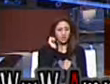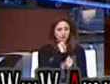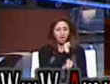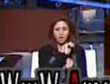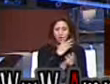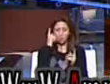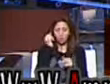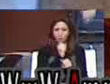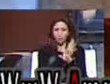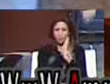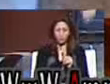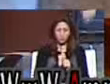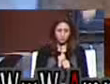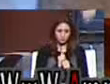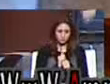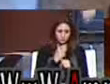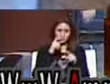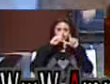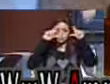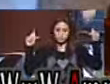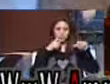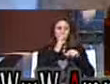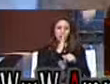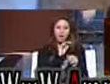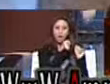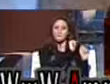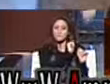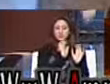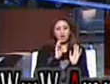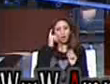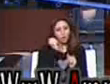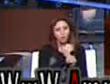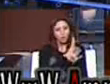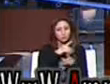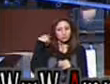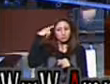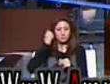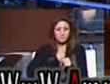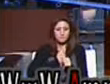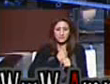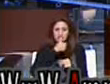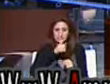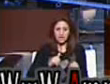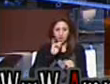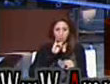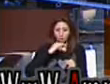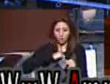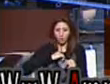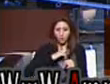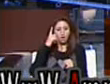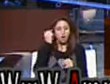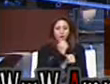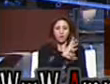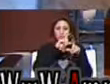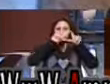مصر. فاحنا الاضراب ده حق لاي مواطن، حق لاي حد ان هو يعبر عن رايه في الغضب. لا يمكن ان يجبر وكيل نيابه على